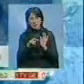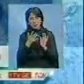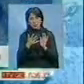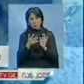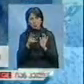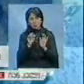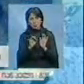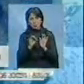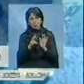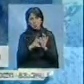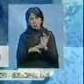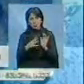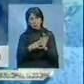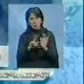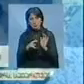78.5%-დან